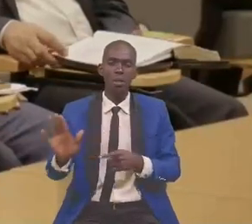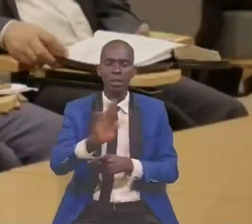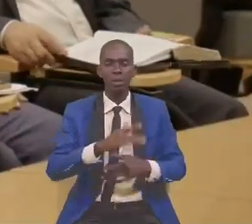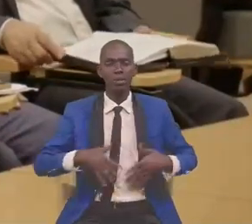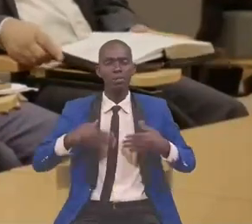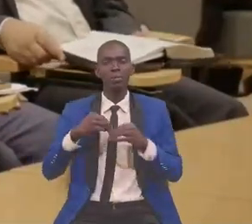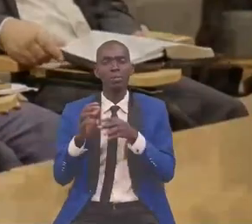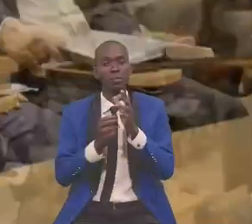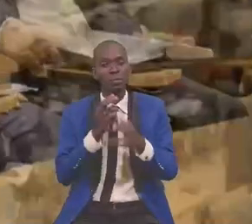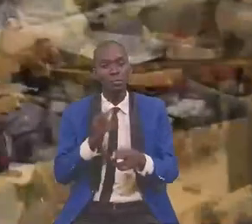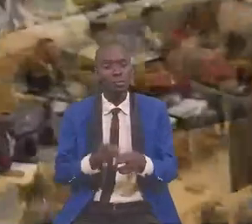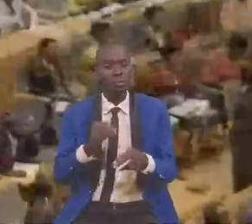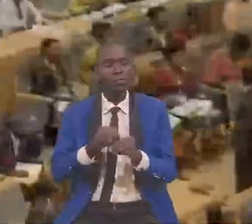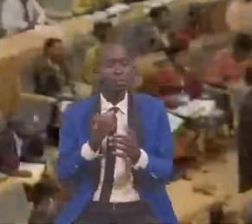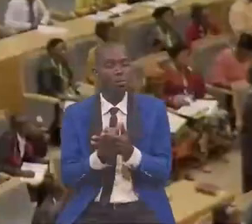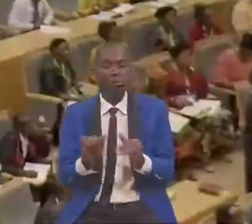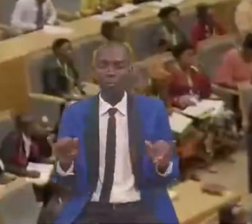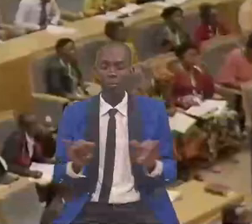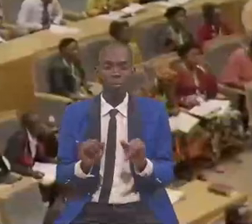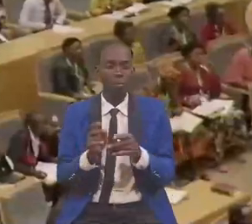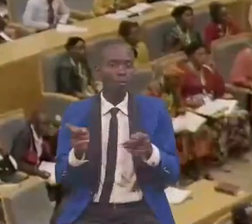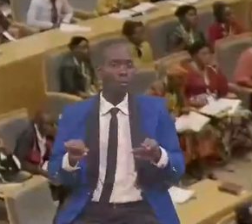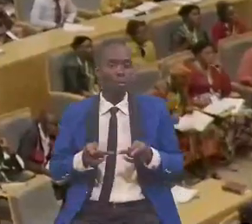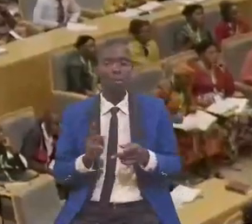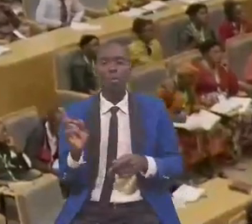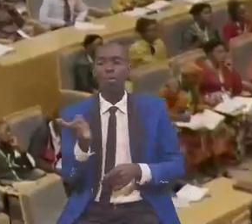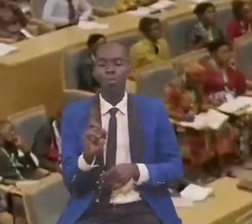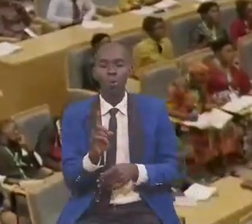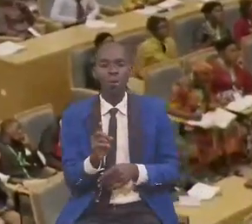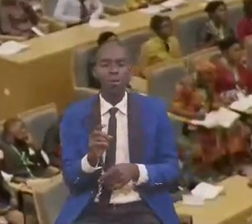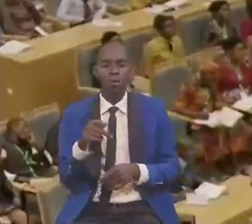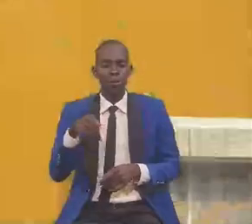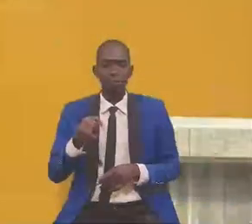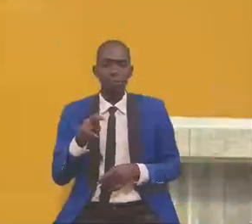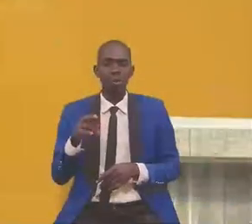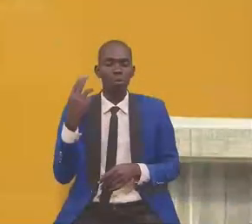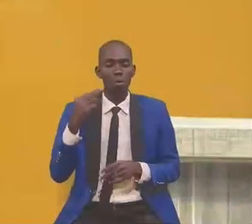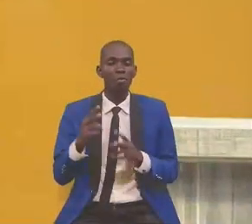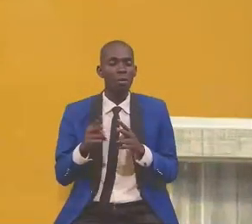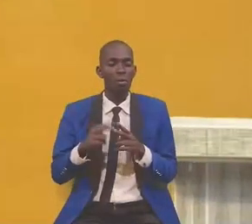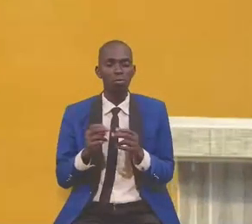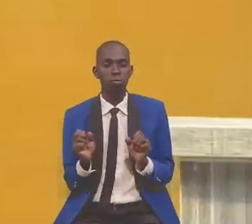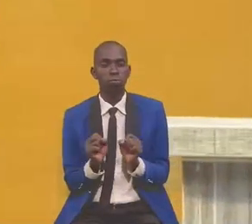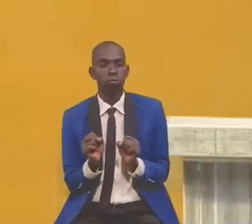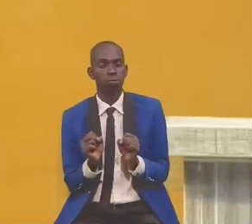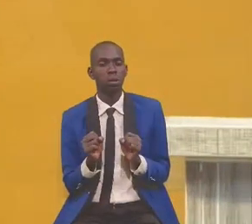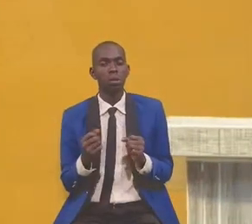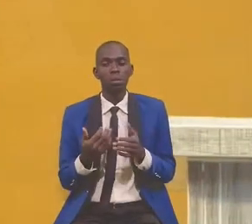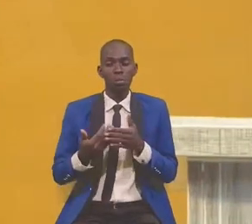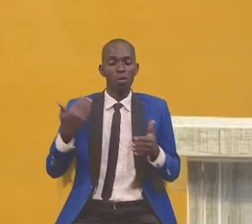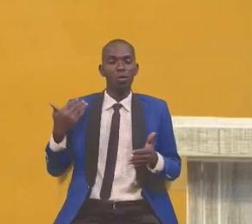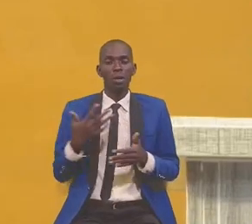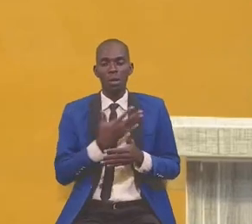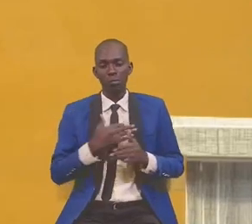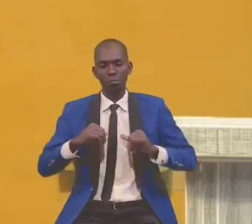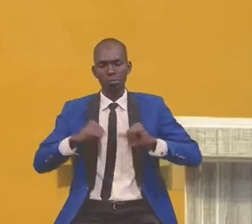En ce même lieu où il était si timide et si craintif, et il a renié, je n'étais pas là,